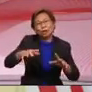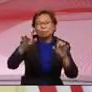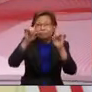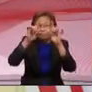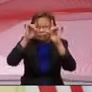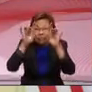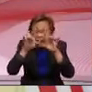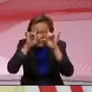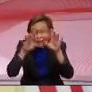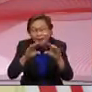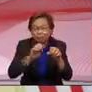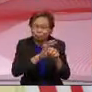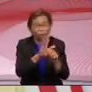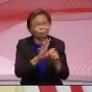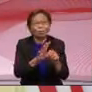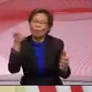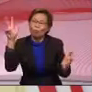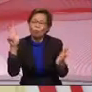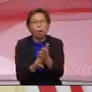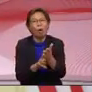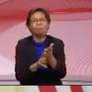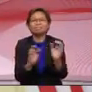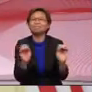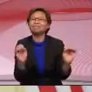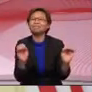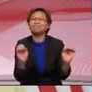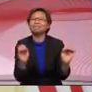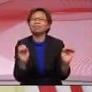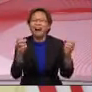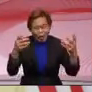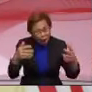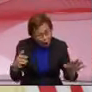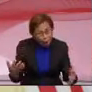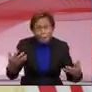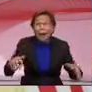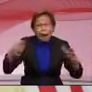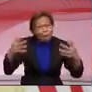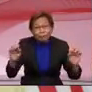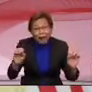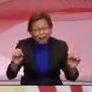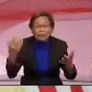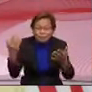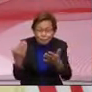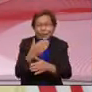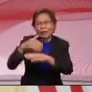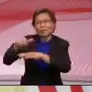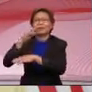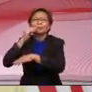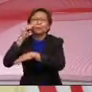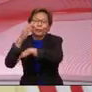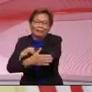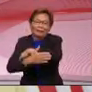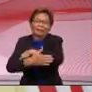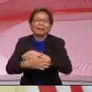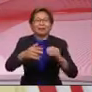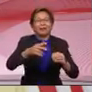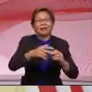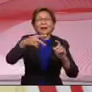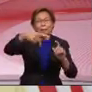COVID-19 dan disahkan negatif sebelum dihantar pulang. Manakala parti yang melibatkan negara lain sedang di